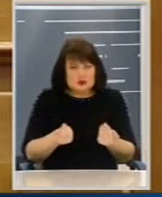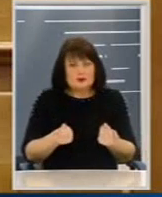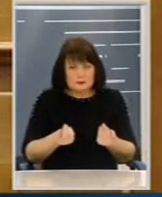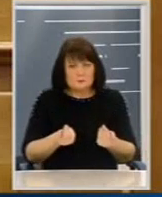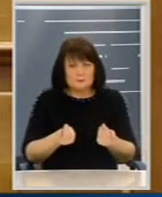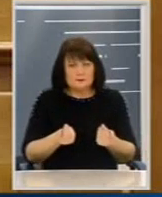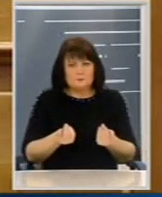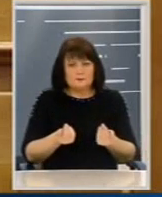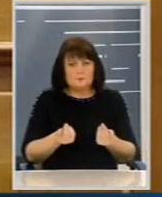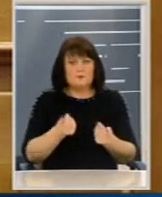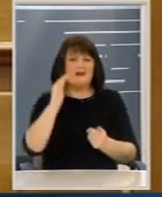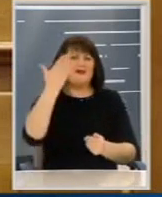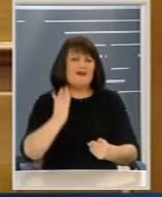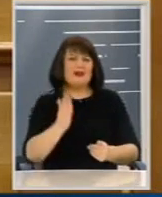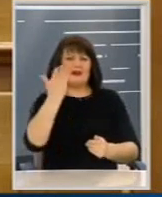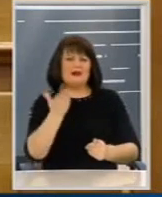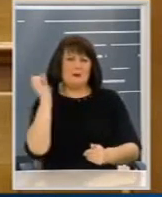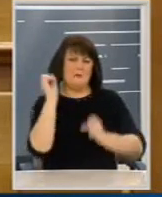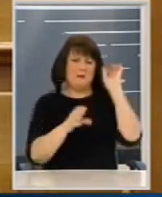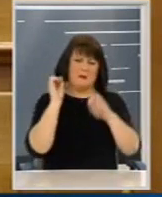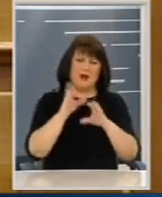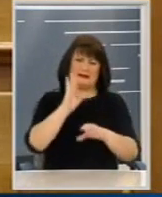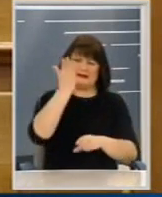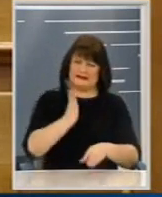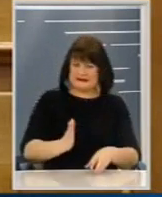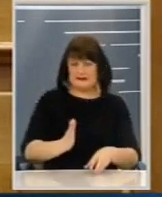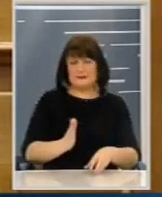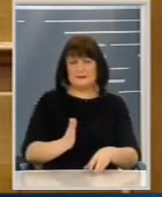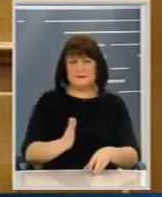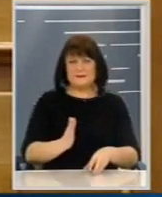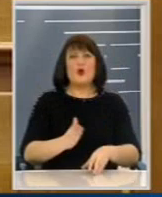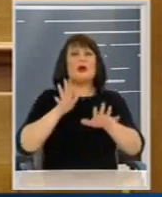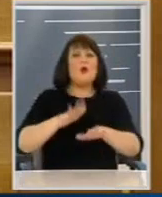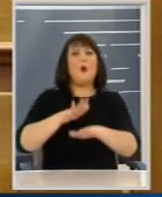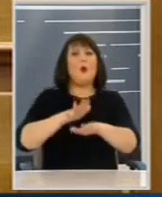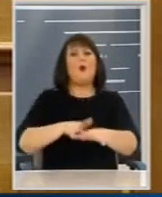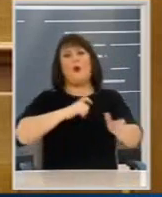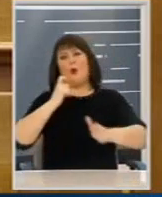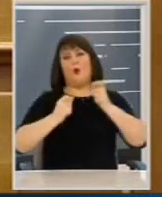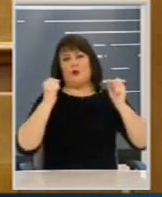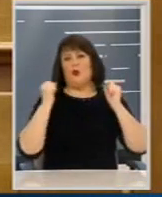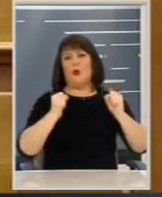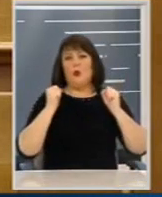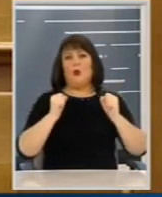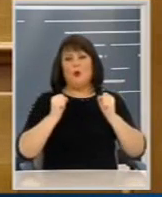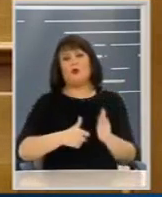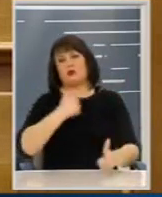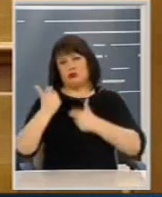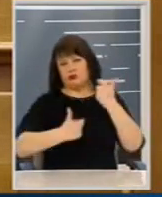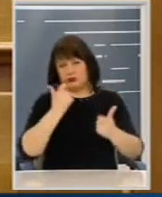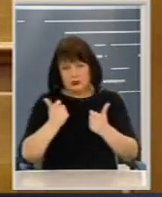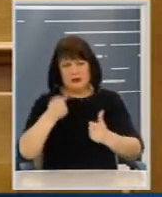η πρακτική της σπασμένης βιτρίνας, ιδιαίτερα σε περιόδους κινητοποίησεων, κοινωνικών αντιδράσεων και